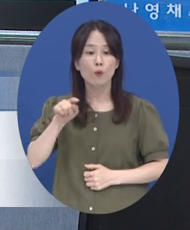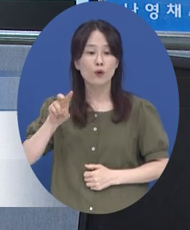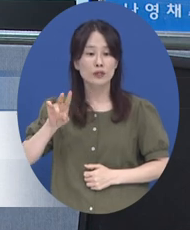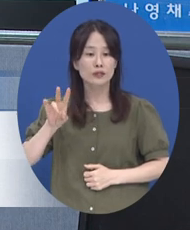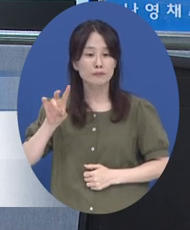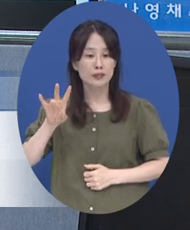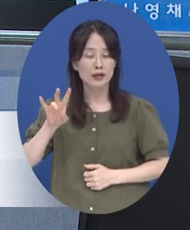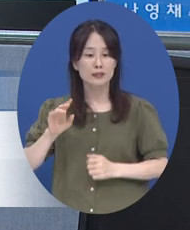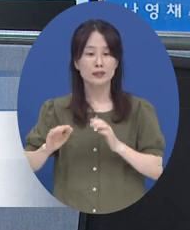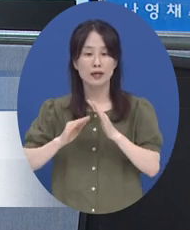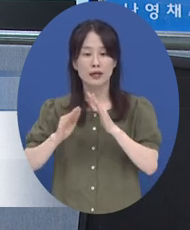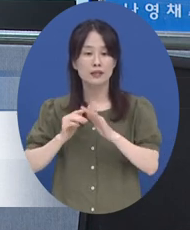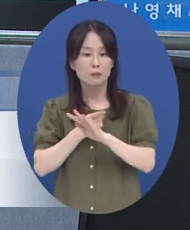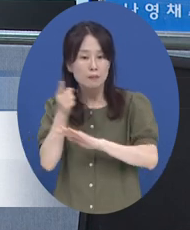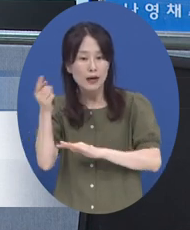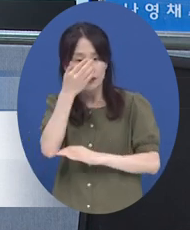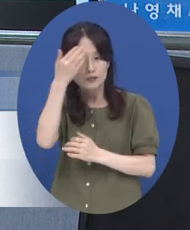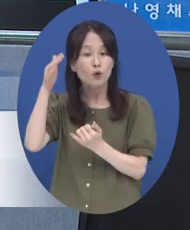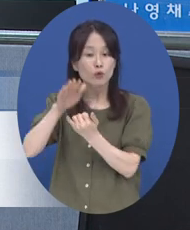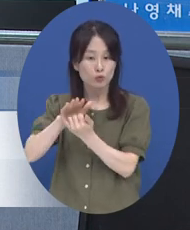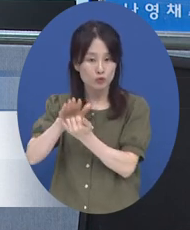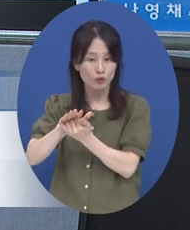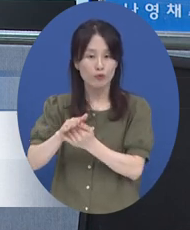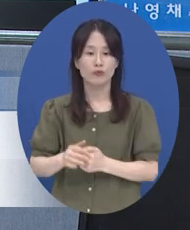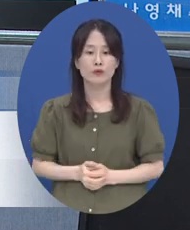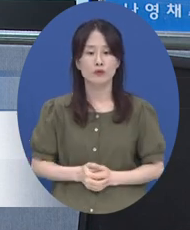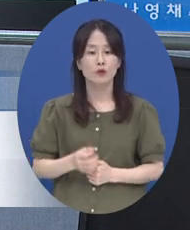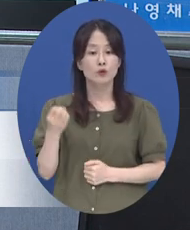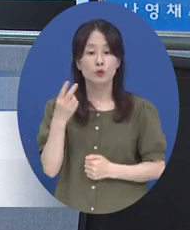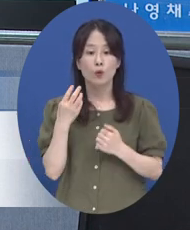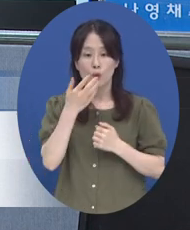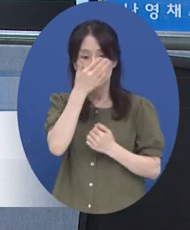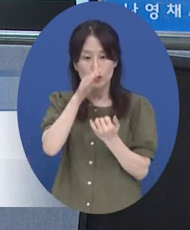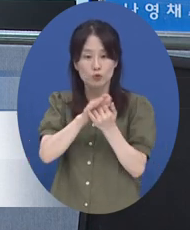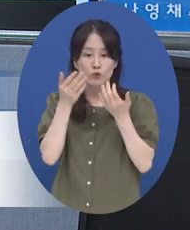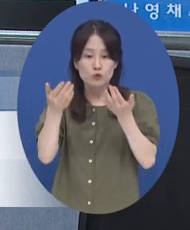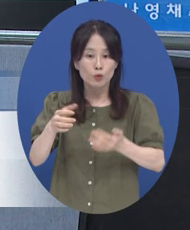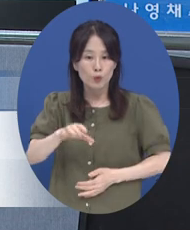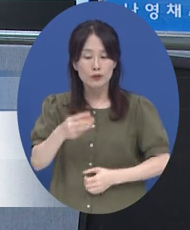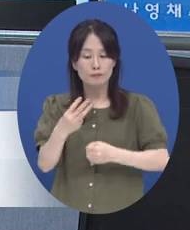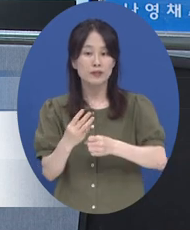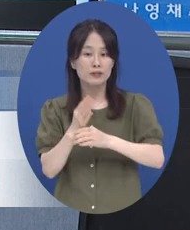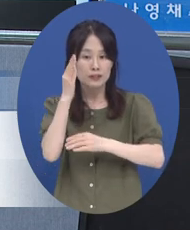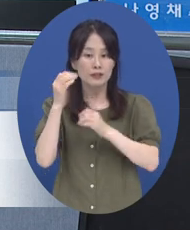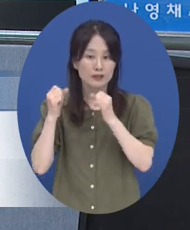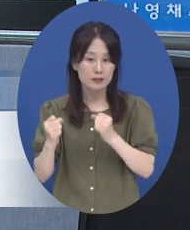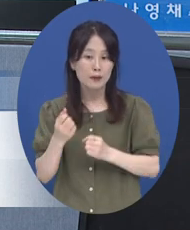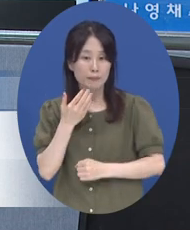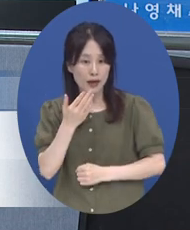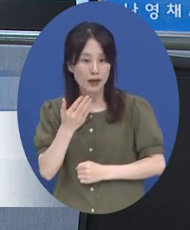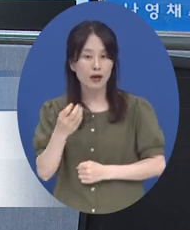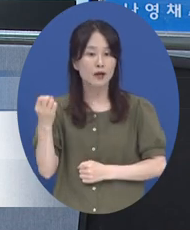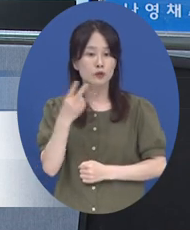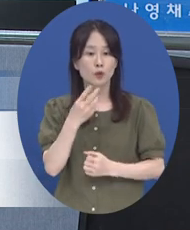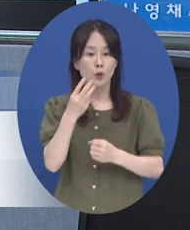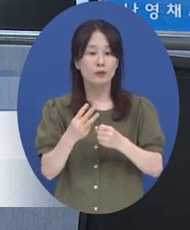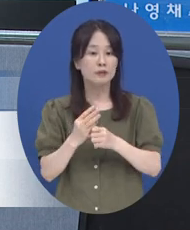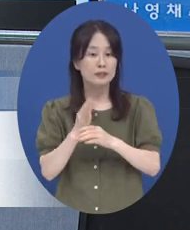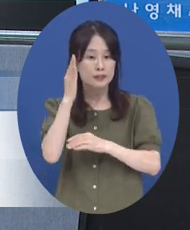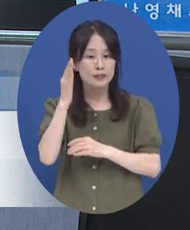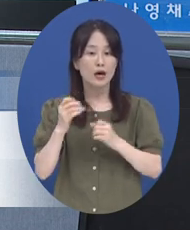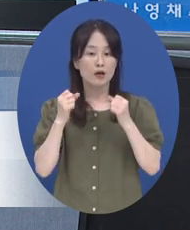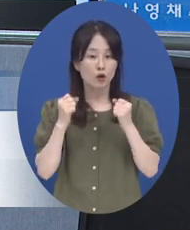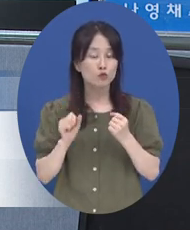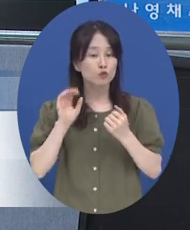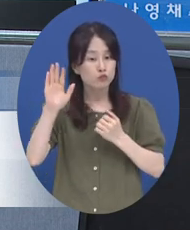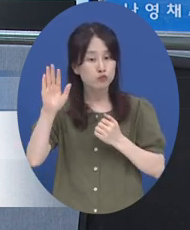24세에 가정 막 청소년이 되고요 아 청소년 쉼터에서 3년 이상 거주하고 있거나 또는 3년 이상